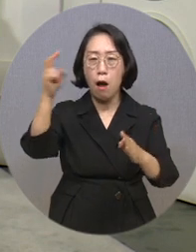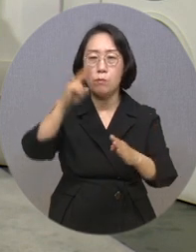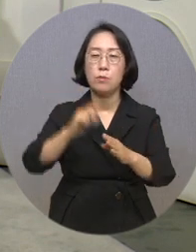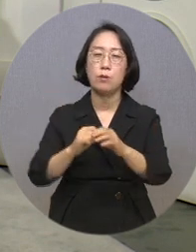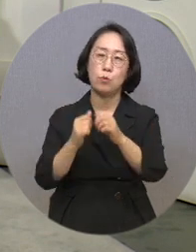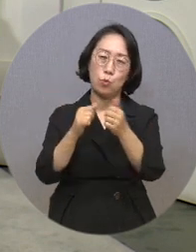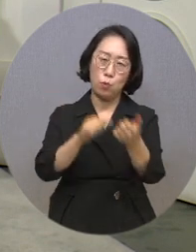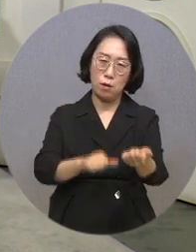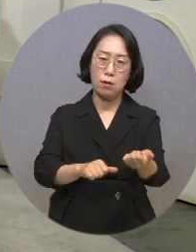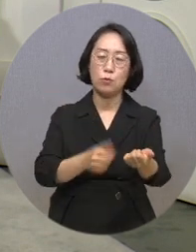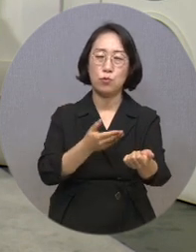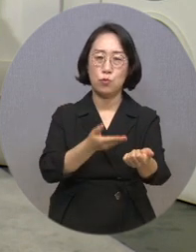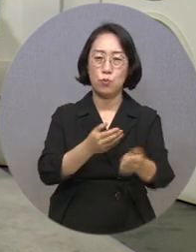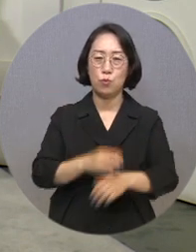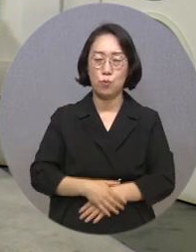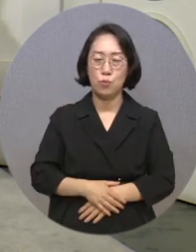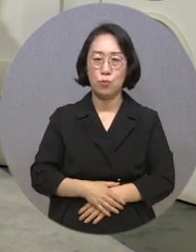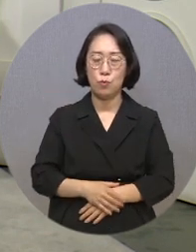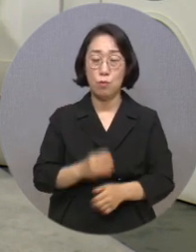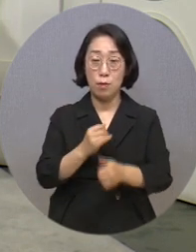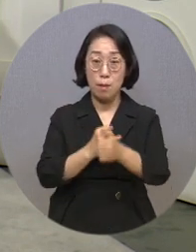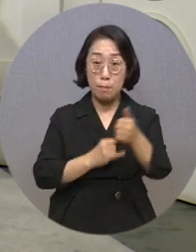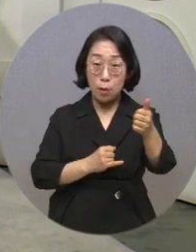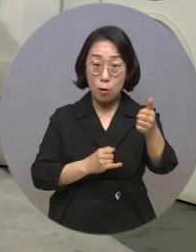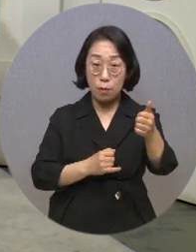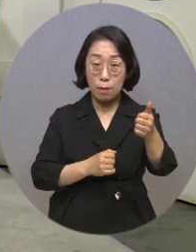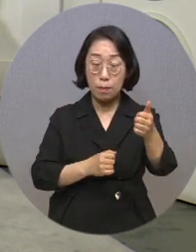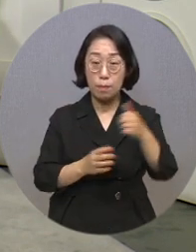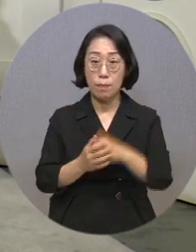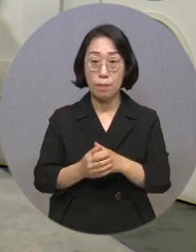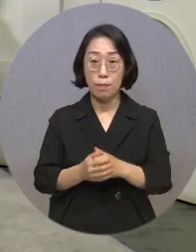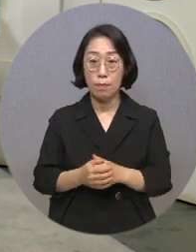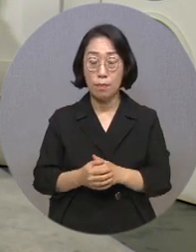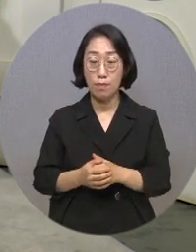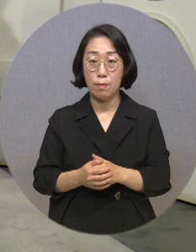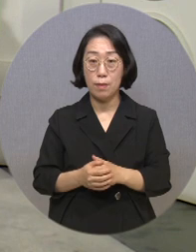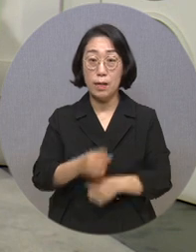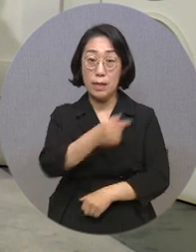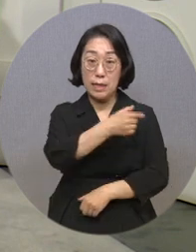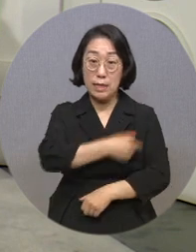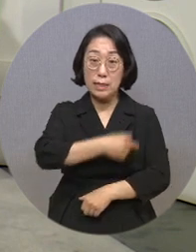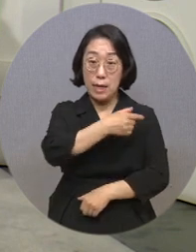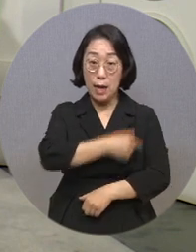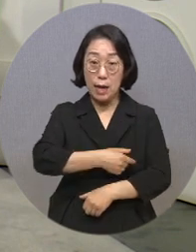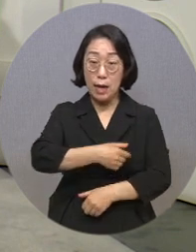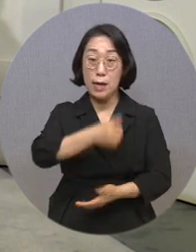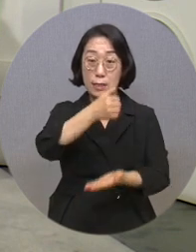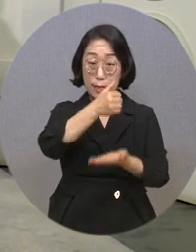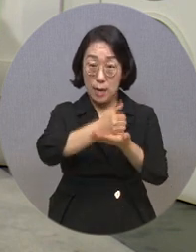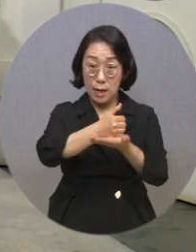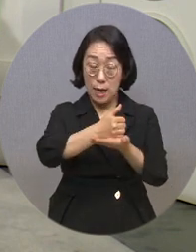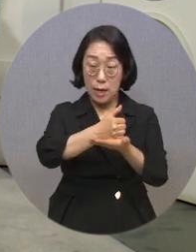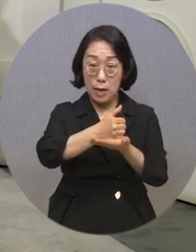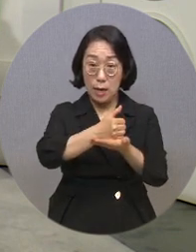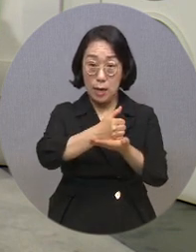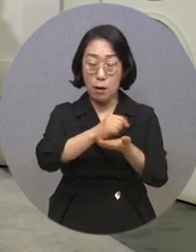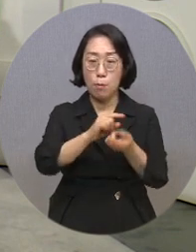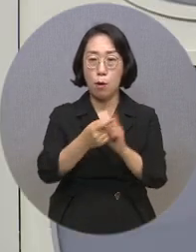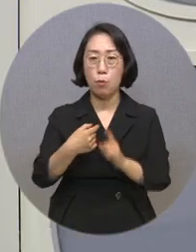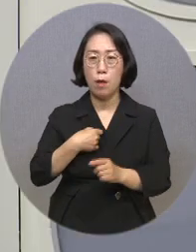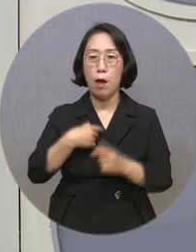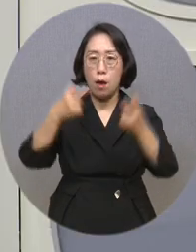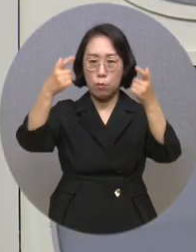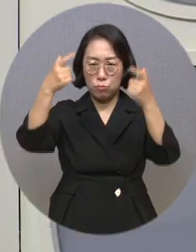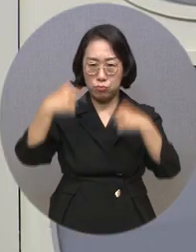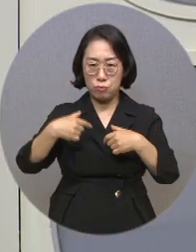돌아가셨어요. 그런 바람에 이제 남편이 이사장직을 맡고 계시다가 돌아가시는 바람에 제가 이사장하고 원장직을